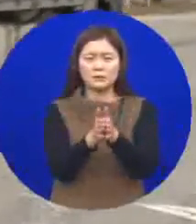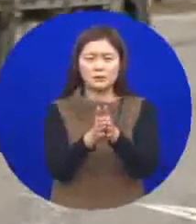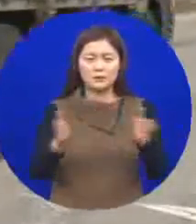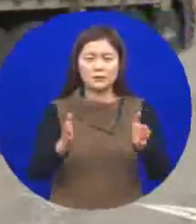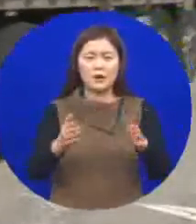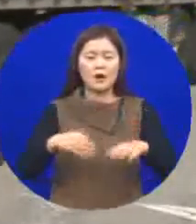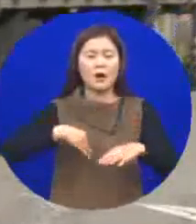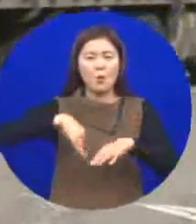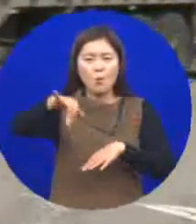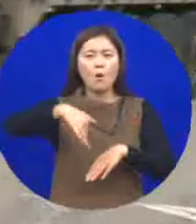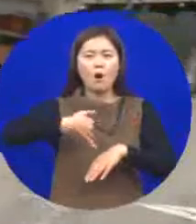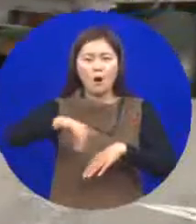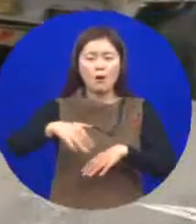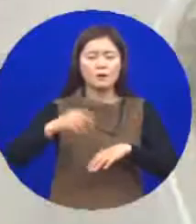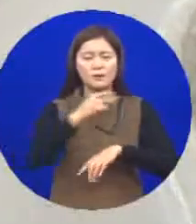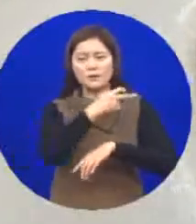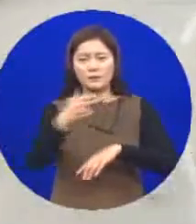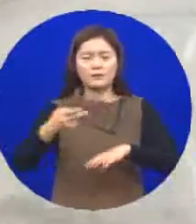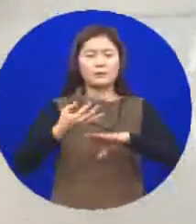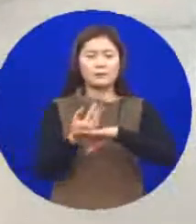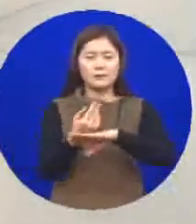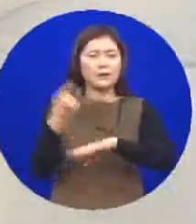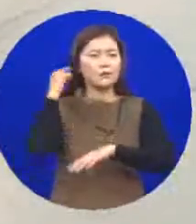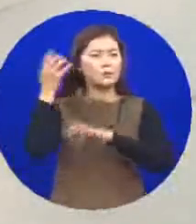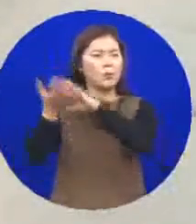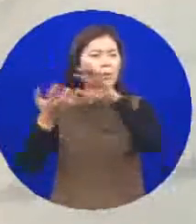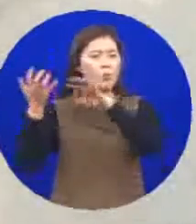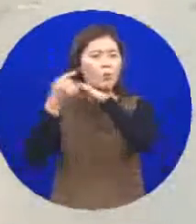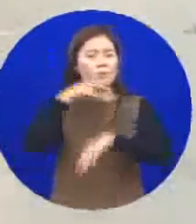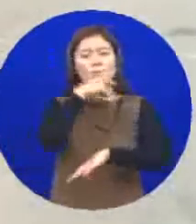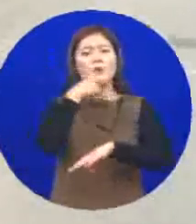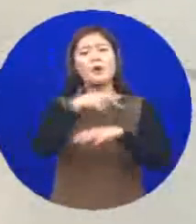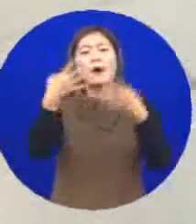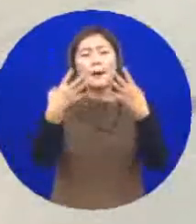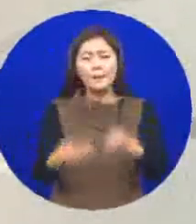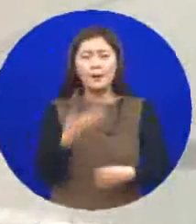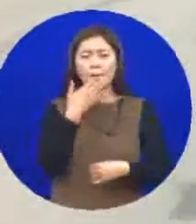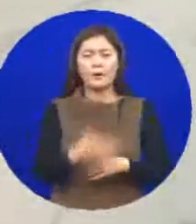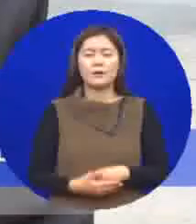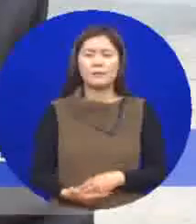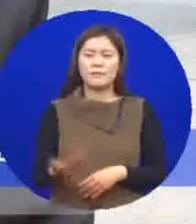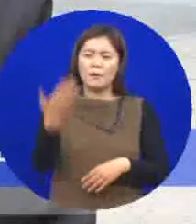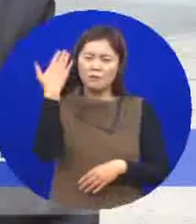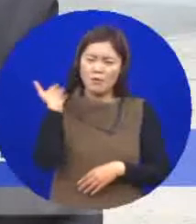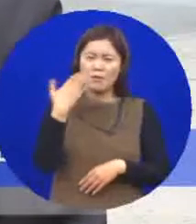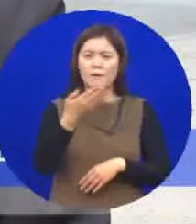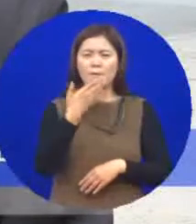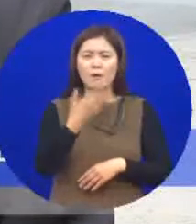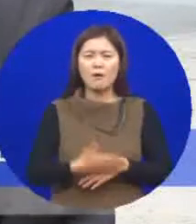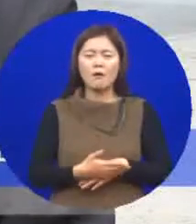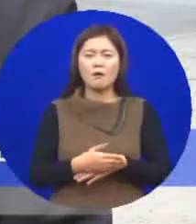시작하면서 수시로 마을을 지나가는 대형 화물 차량에 소음과 분진 피해를 호소했었습니다. 옛날